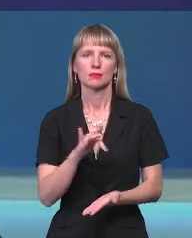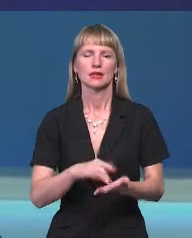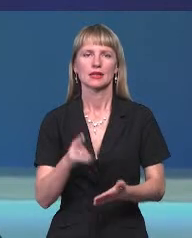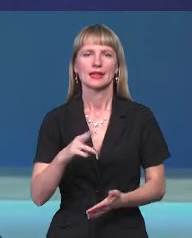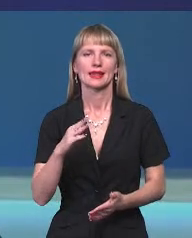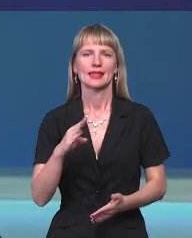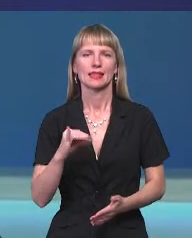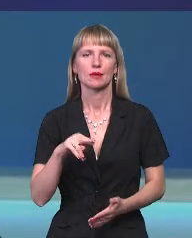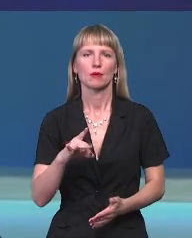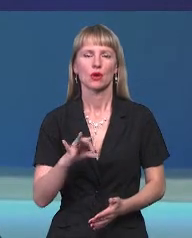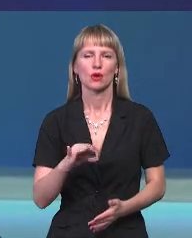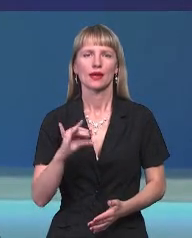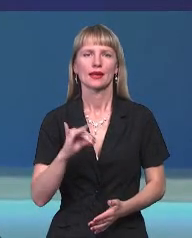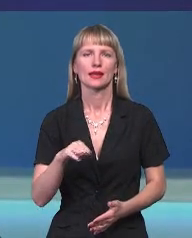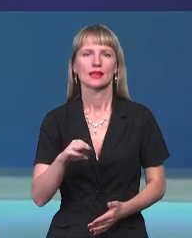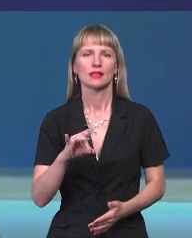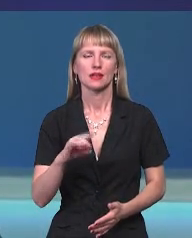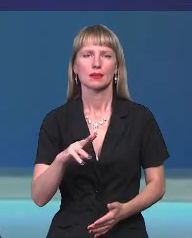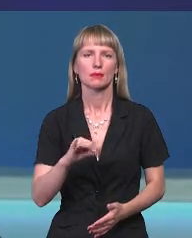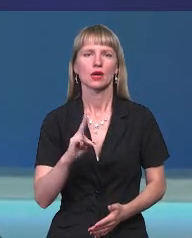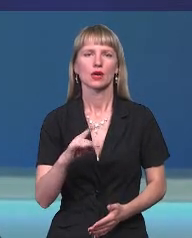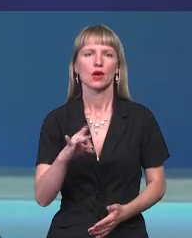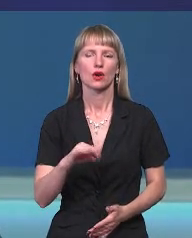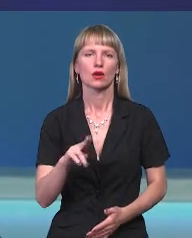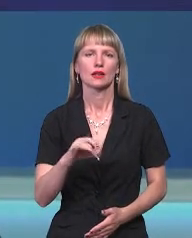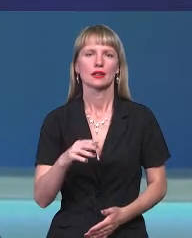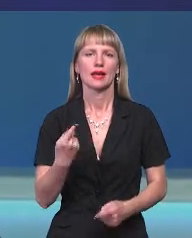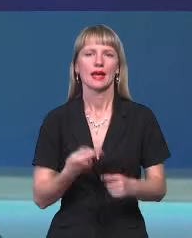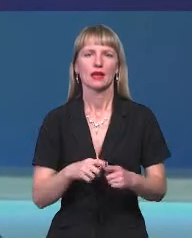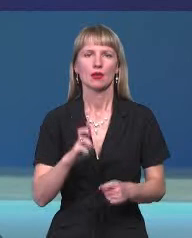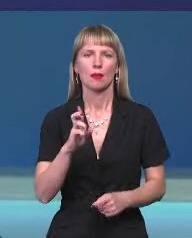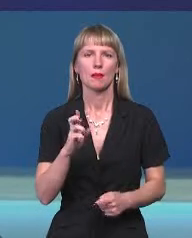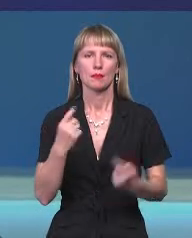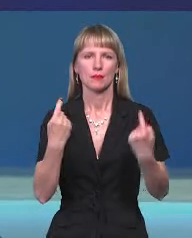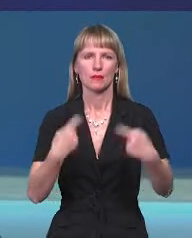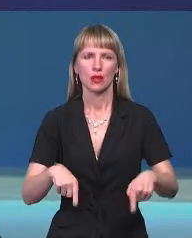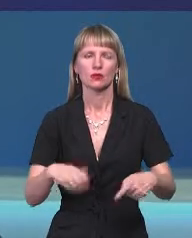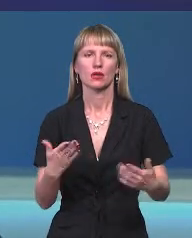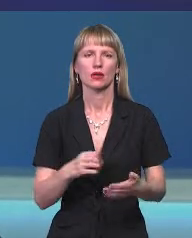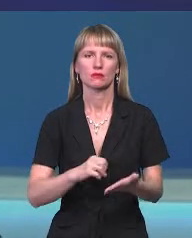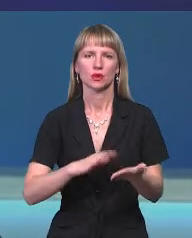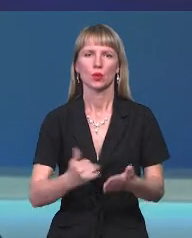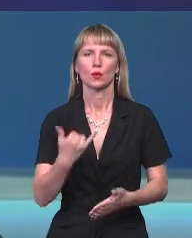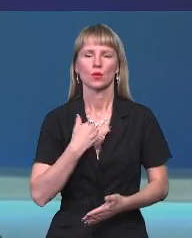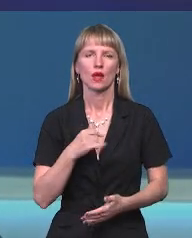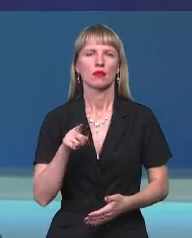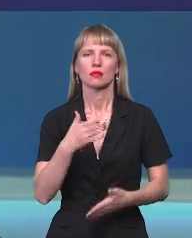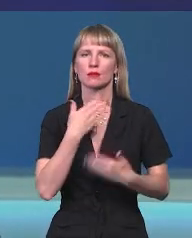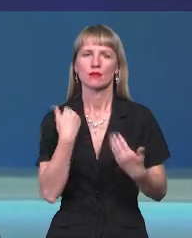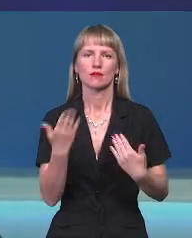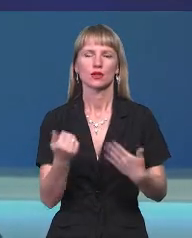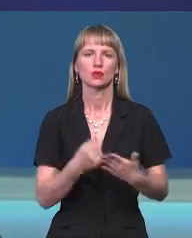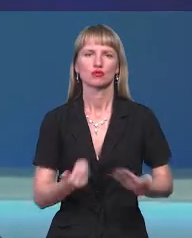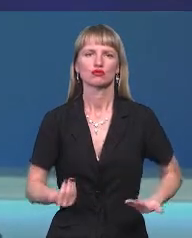Дніпро «Інтермікро Дельта». Це банкрути, які обліковуються у нас, але вони не мають відношення